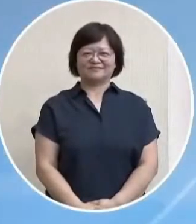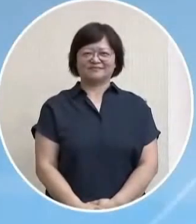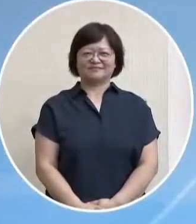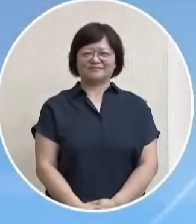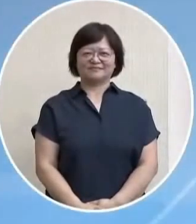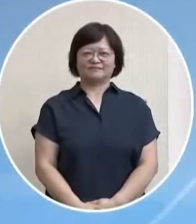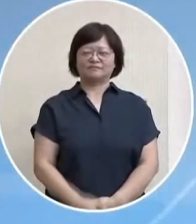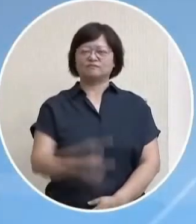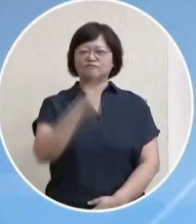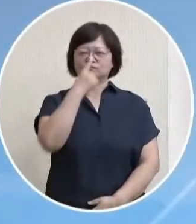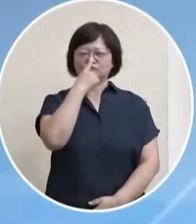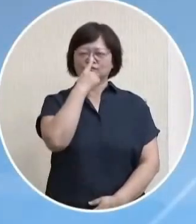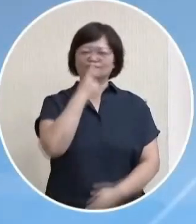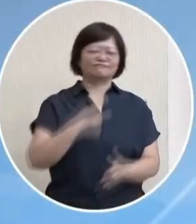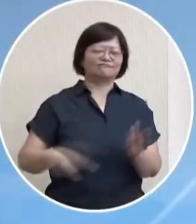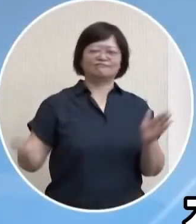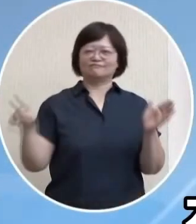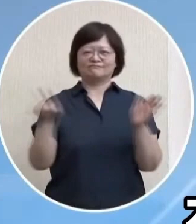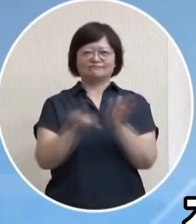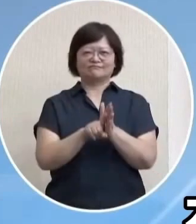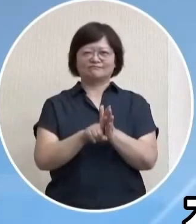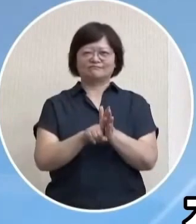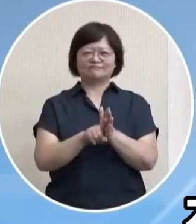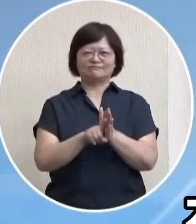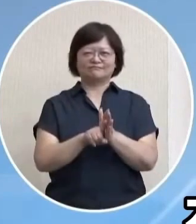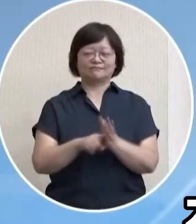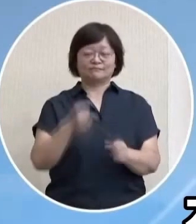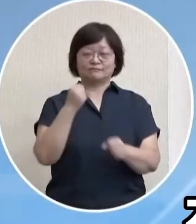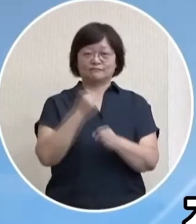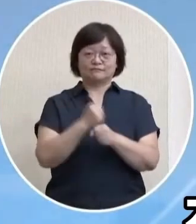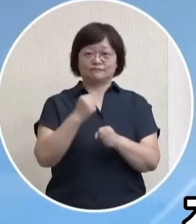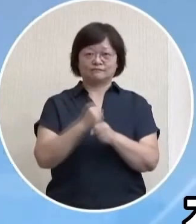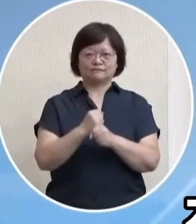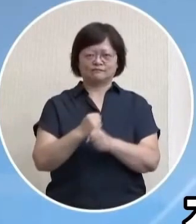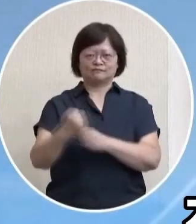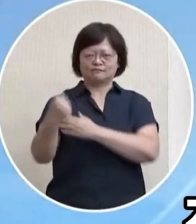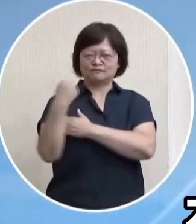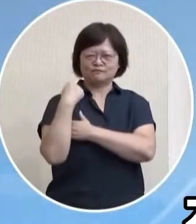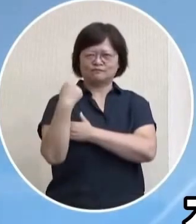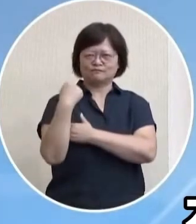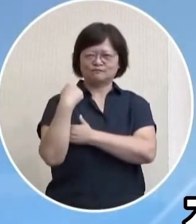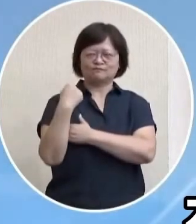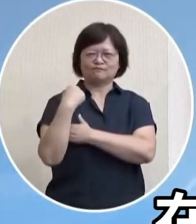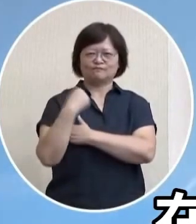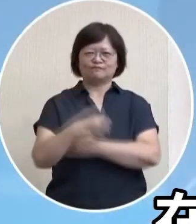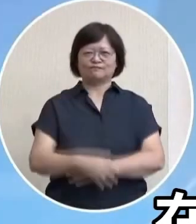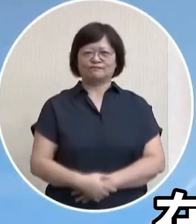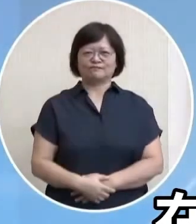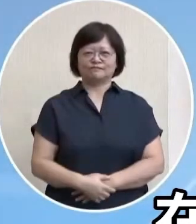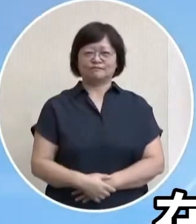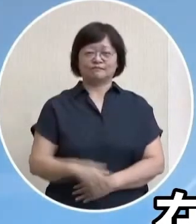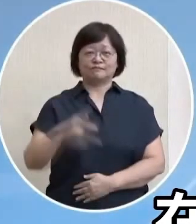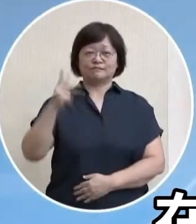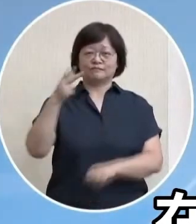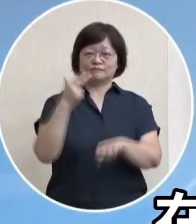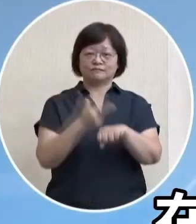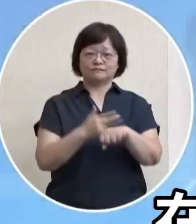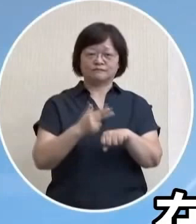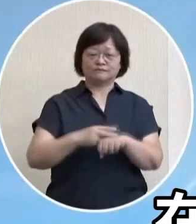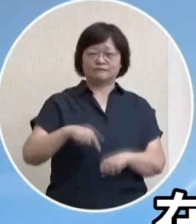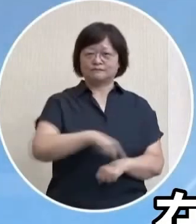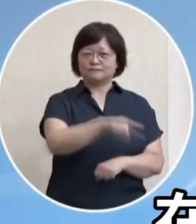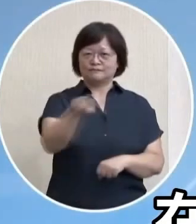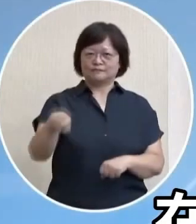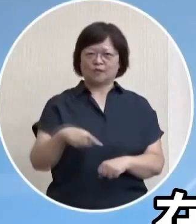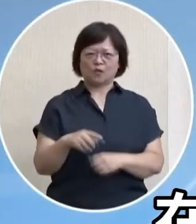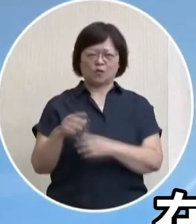台铭这一辈子在创业的路上不断奋斗，在科技产业圈的